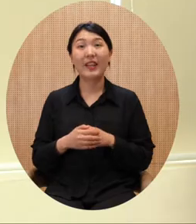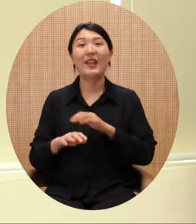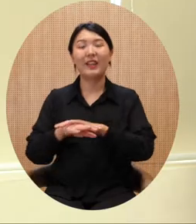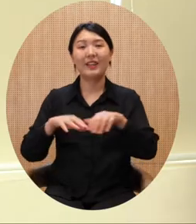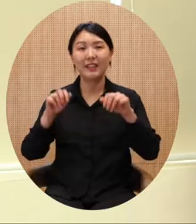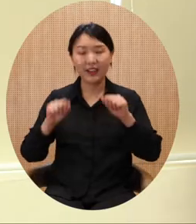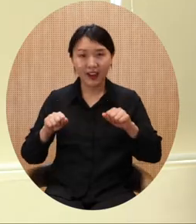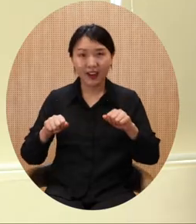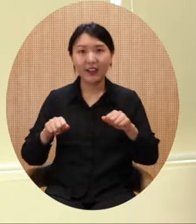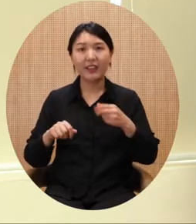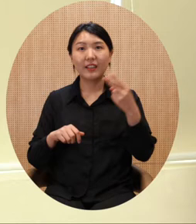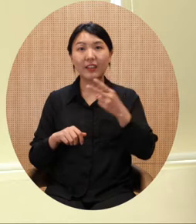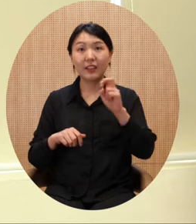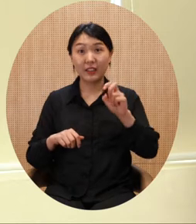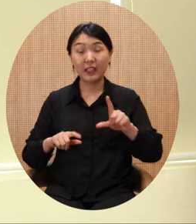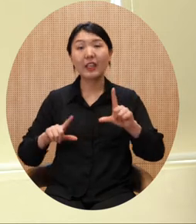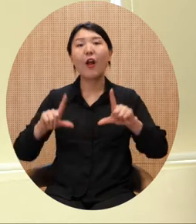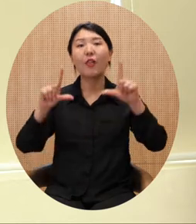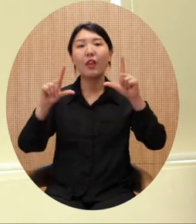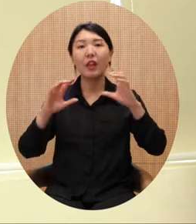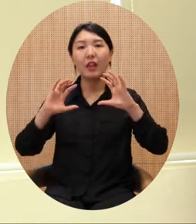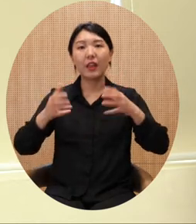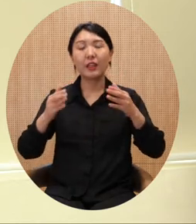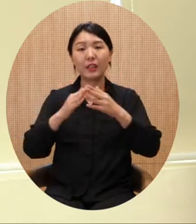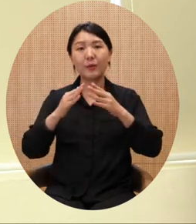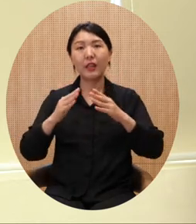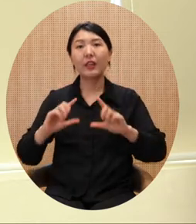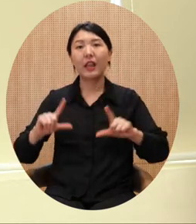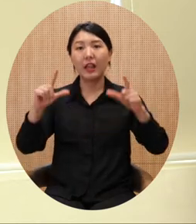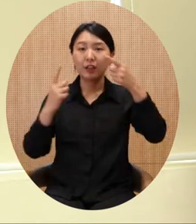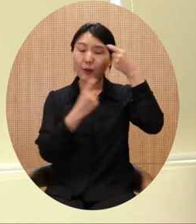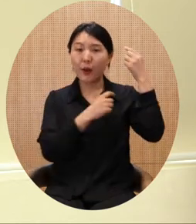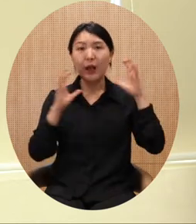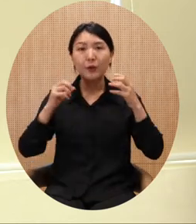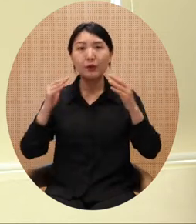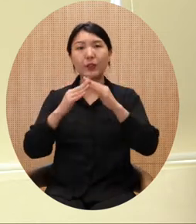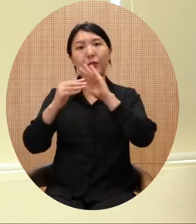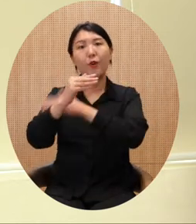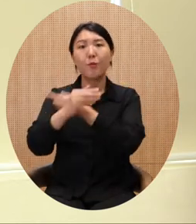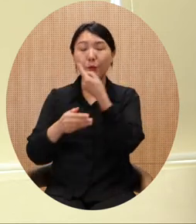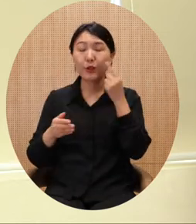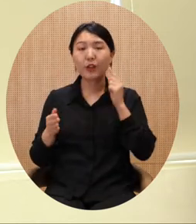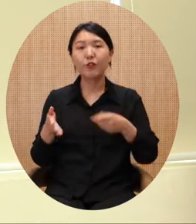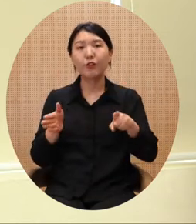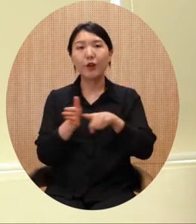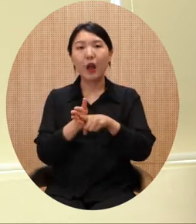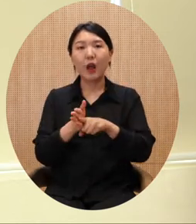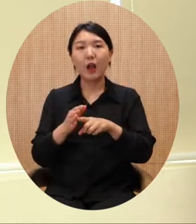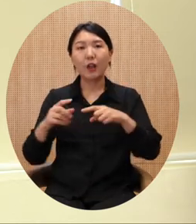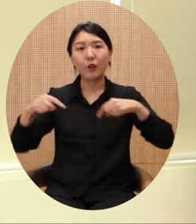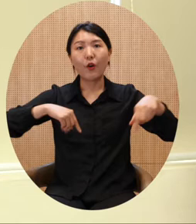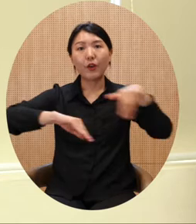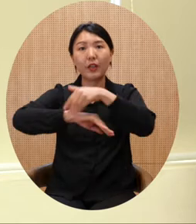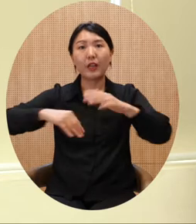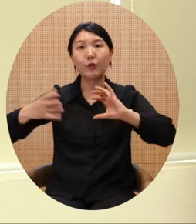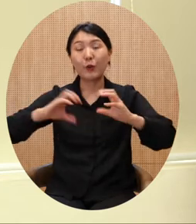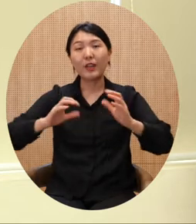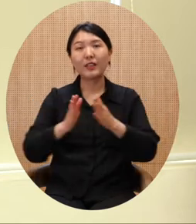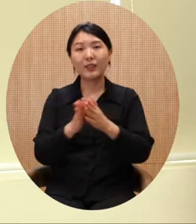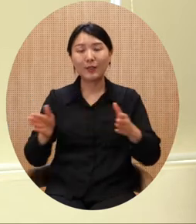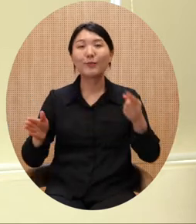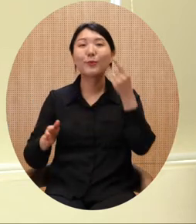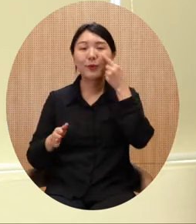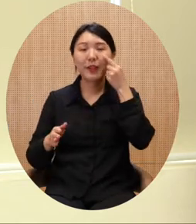네, 안녕하세요. 2021년 세계주거의 날 기념 아동주거권 보장을 위한 정책토론회를 시작하도록